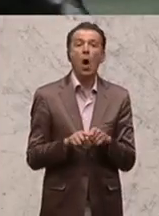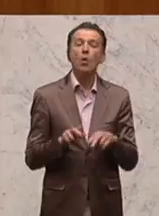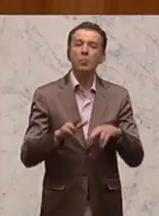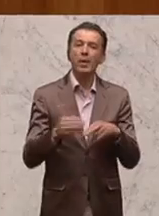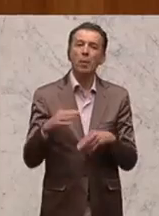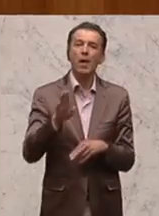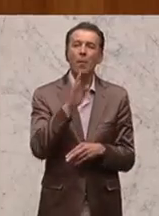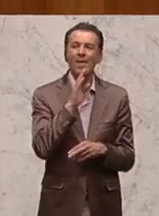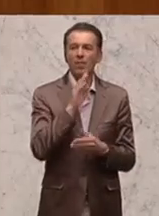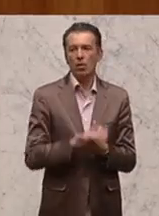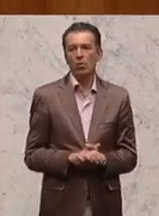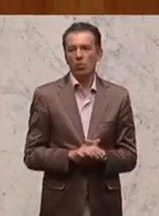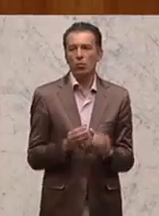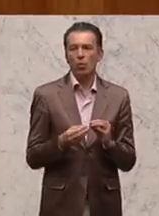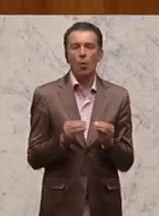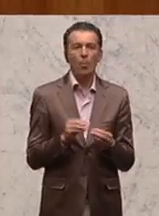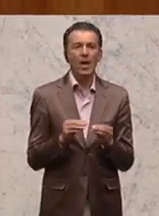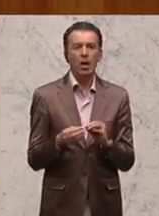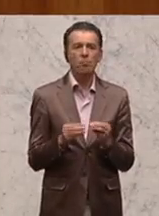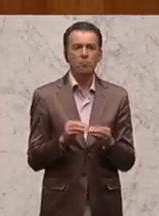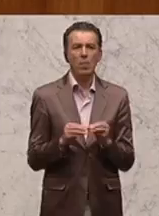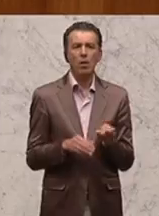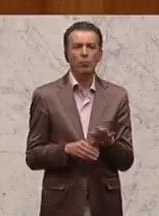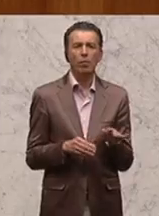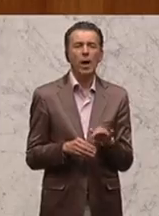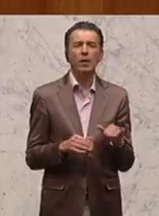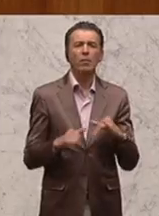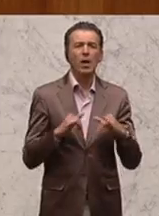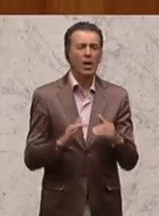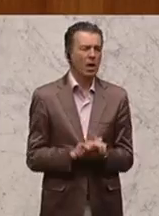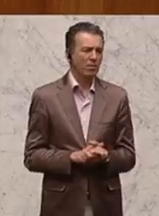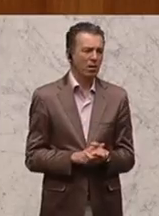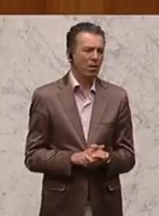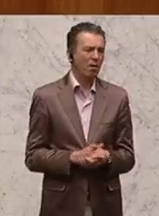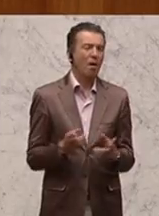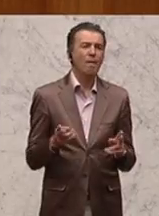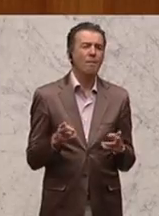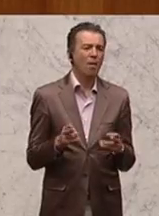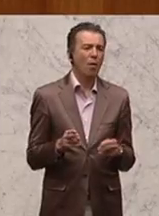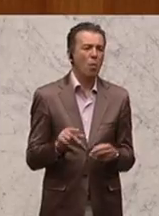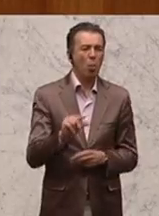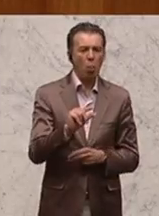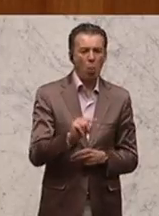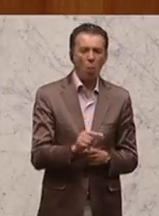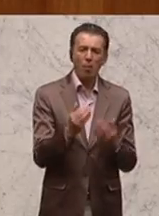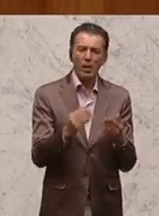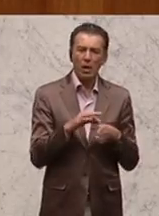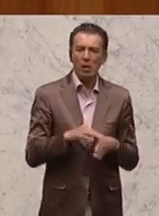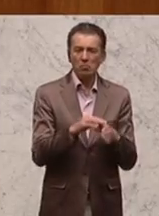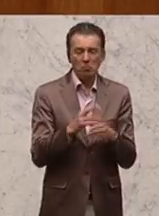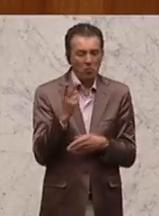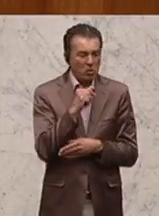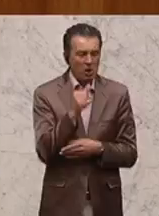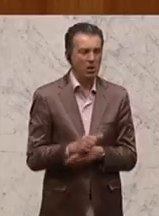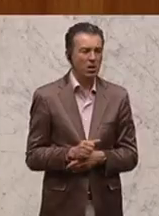Pension. Wir haben ein Problem mit der Registrierkasse. Warum er so Mickey-Maus-Beträge genommen hat bei der Einführung, ist mir nicht ganz